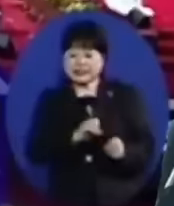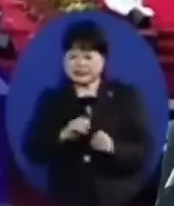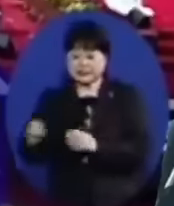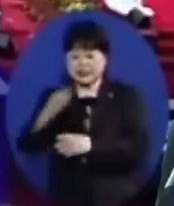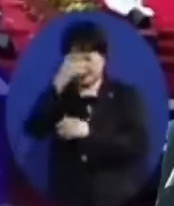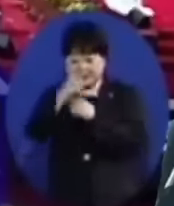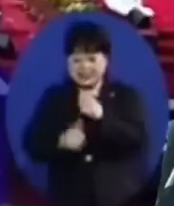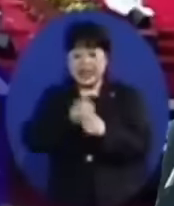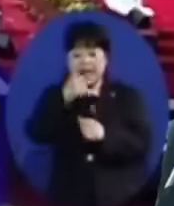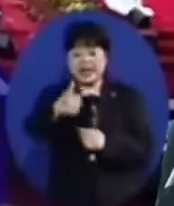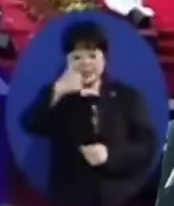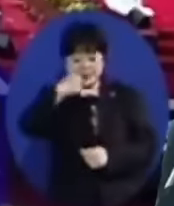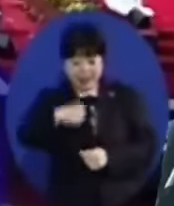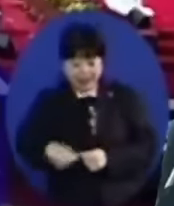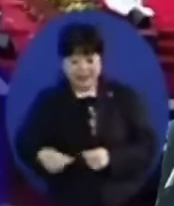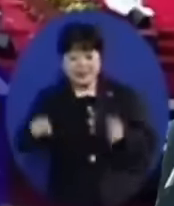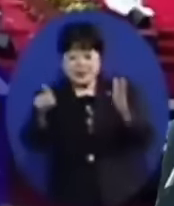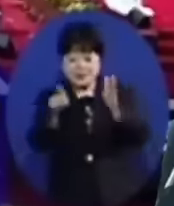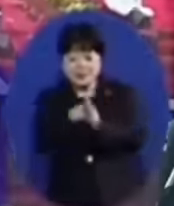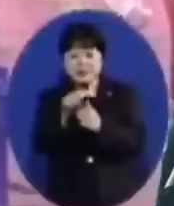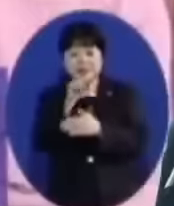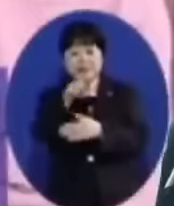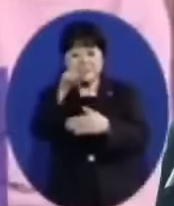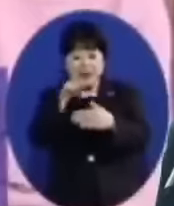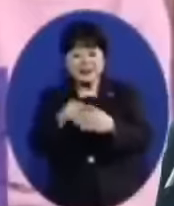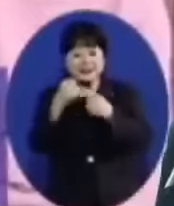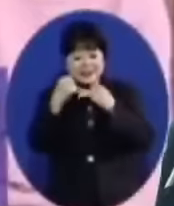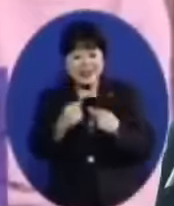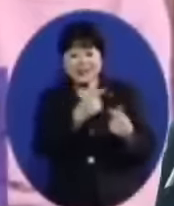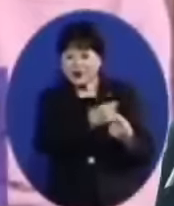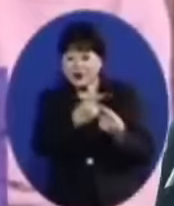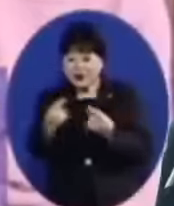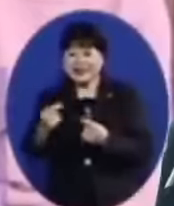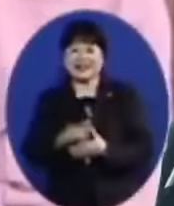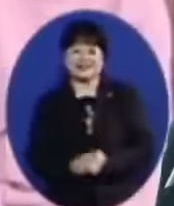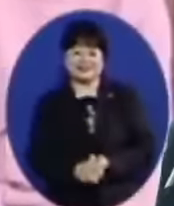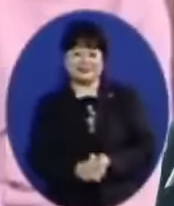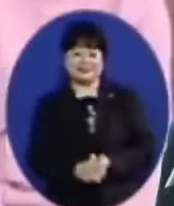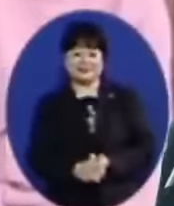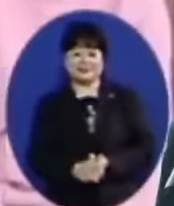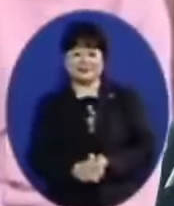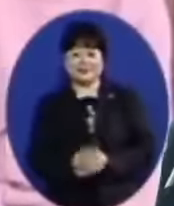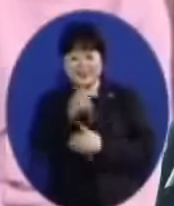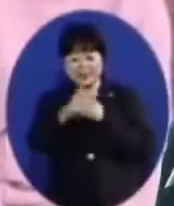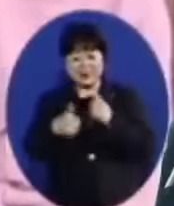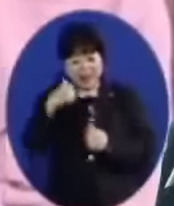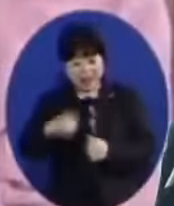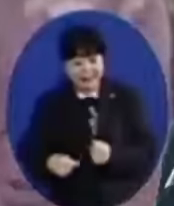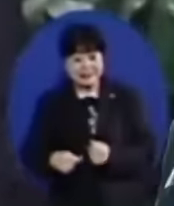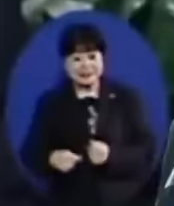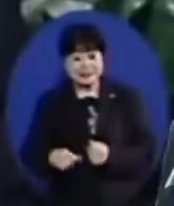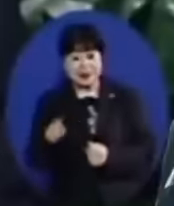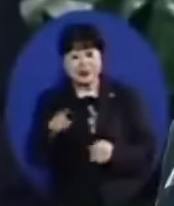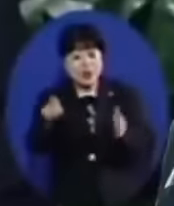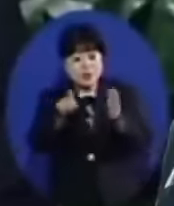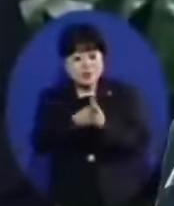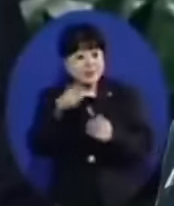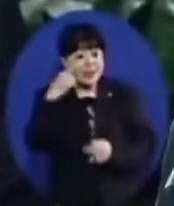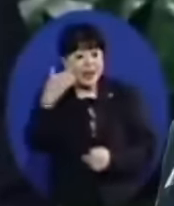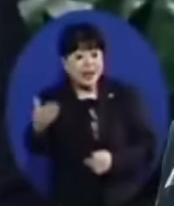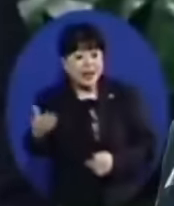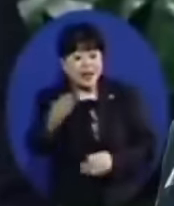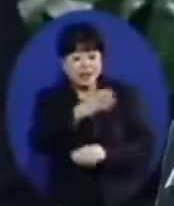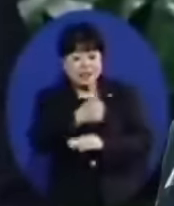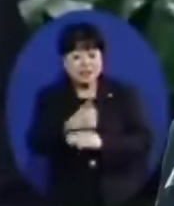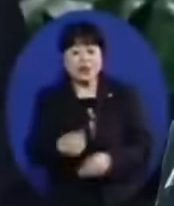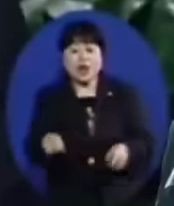자기 자신을 버리신 하나님의 아들을 믿는 믿음 안에서 사는 것이요. 하나님의 아들을 어떻게 믿으란 말입니까? 내가